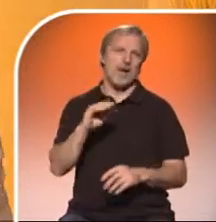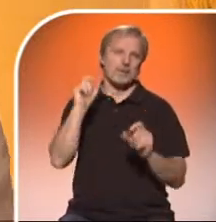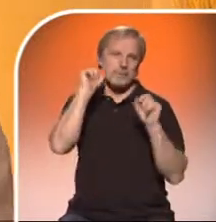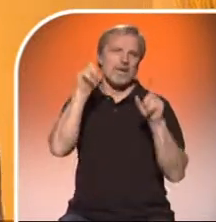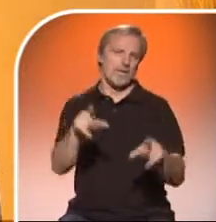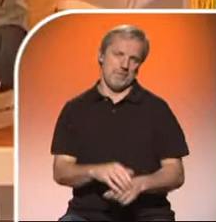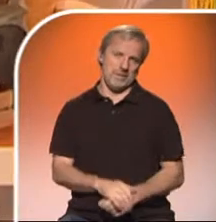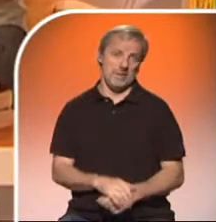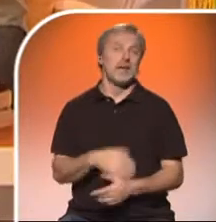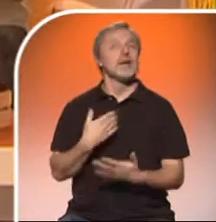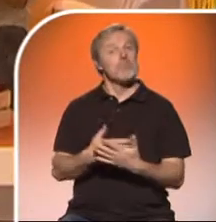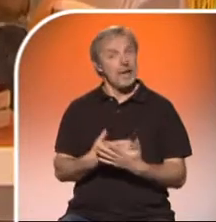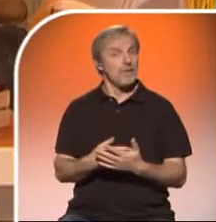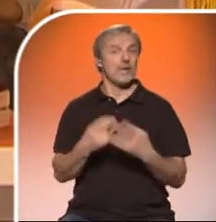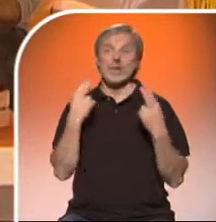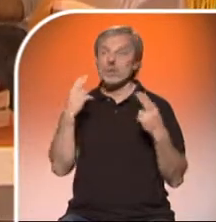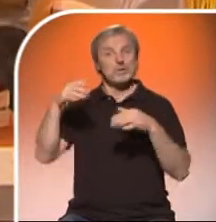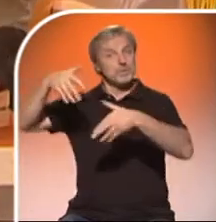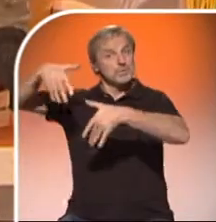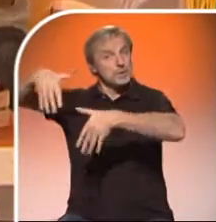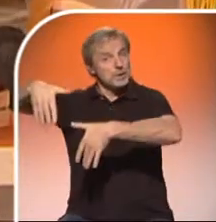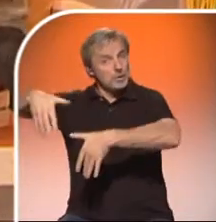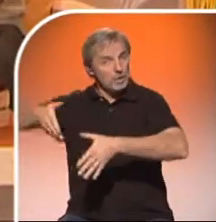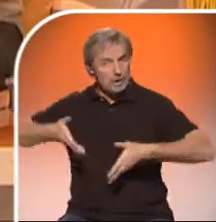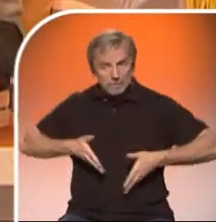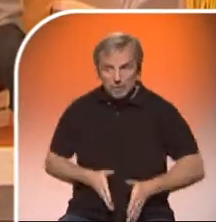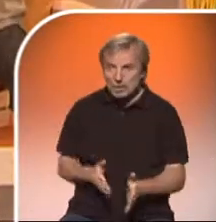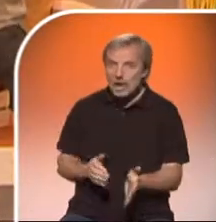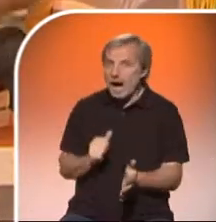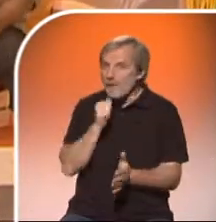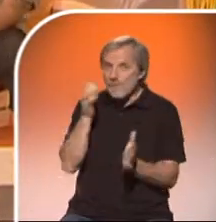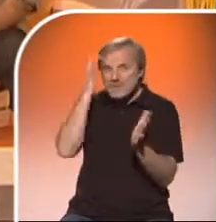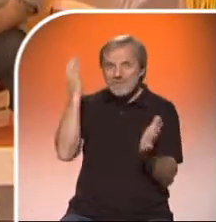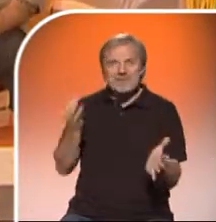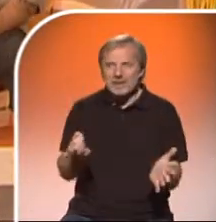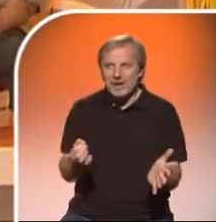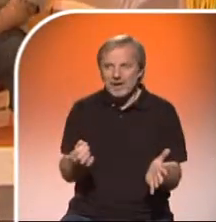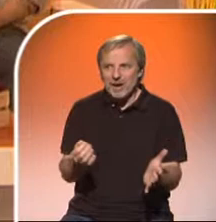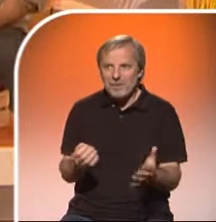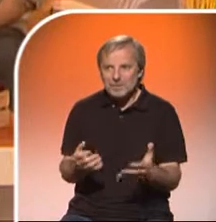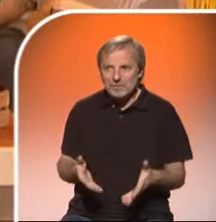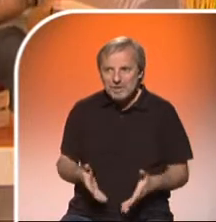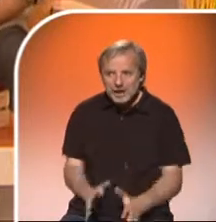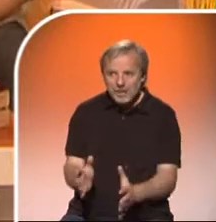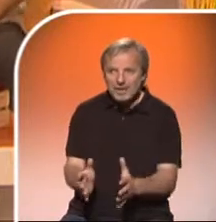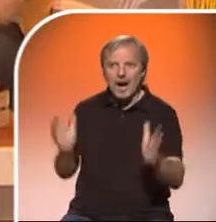Právě to je ještě umocnění tím, že jste u porodu. A ještě nevíte, co to bude, prostě tak to je A. Jako, tak to je se nedivím tomu